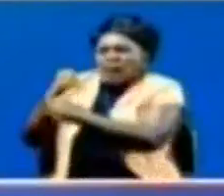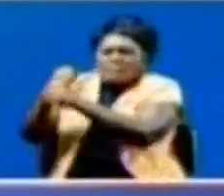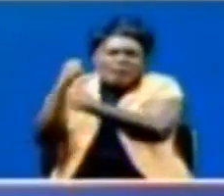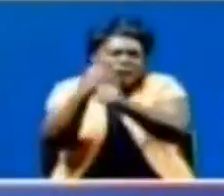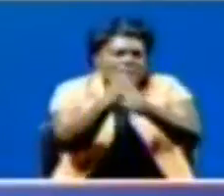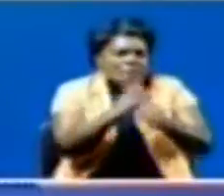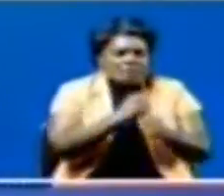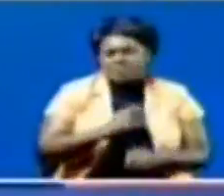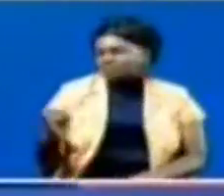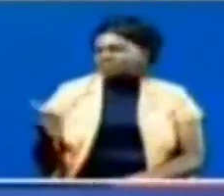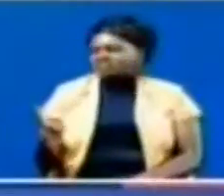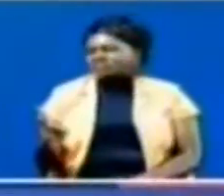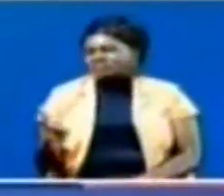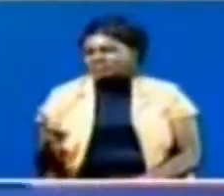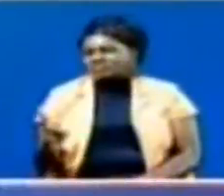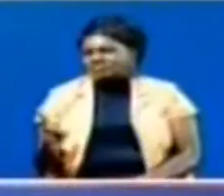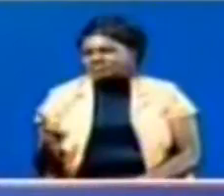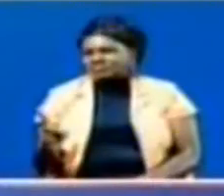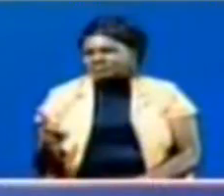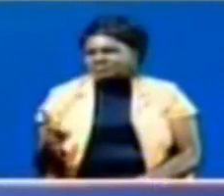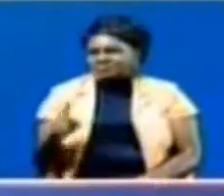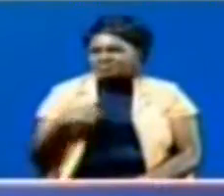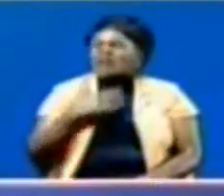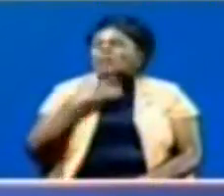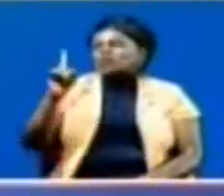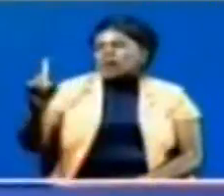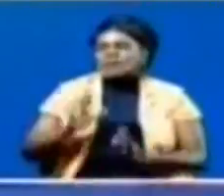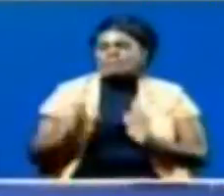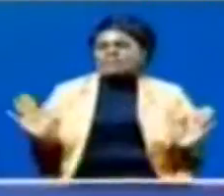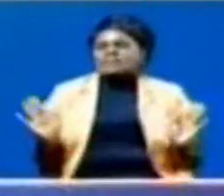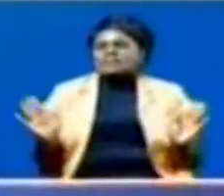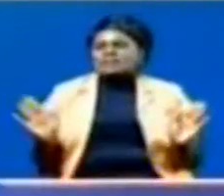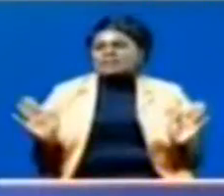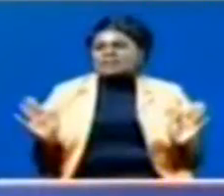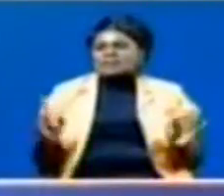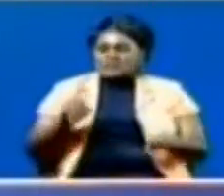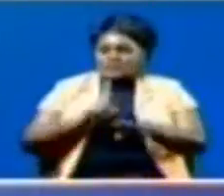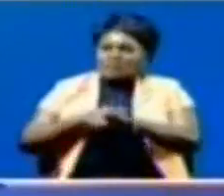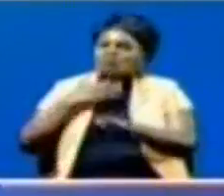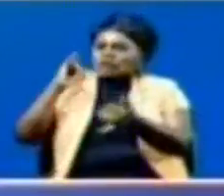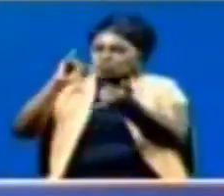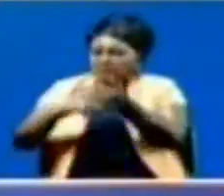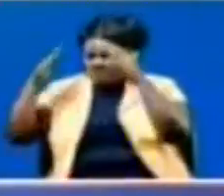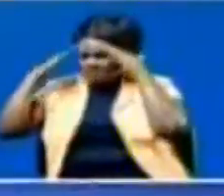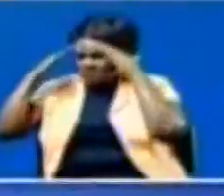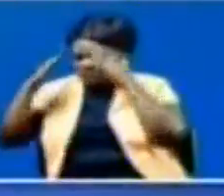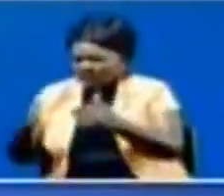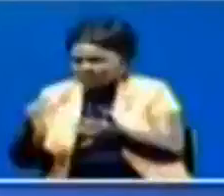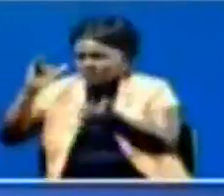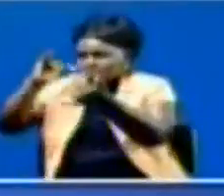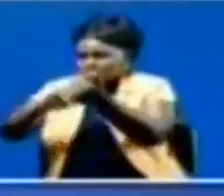ile atazama runinga, ukwapika, ukazungumza mwanamume hapa. Mimi nataka kitu kimoja. Kwa hivyo wakati mwanamume anapotaka kuoa, anakuwa amepangilia